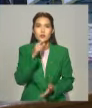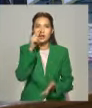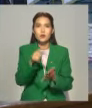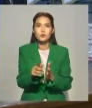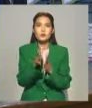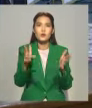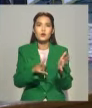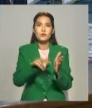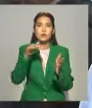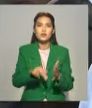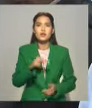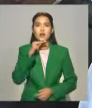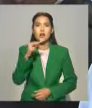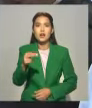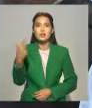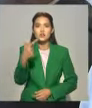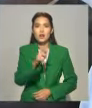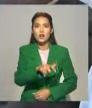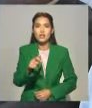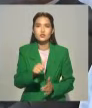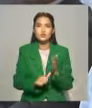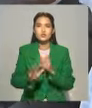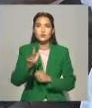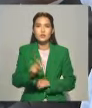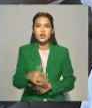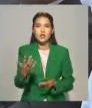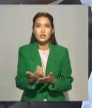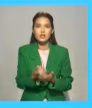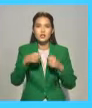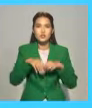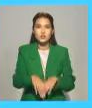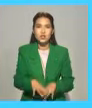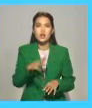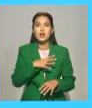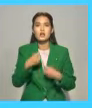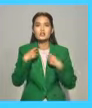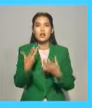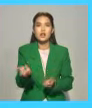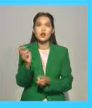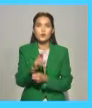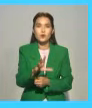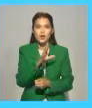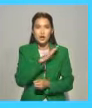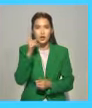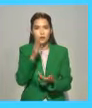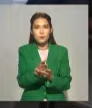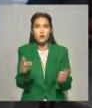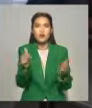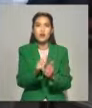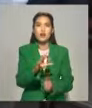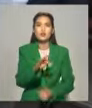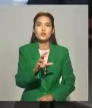поступило более 8 тысяч обращений от граждан. 65% из них нашли решение. На мероприятии присутствовал и